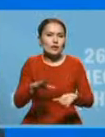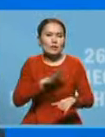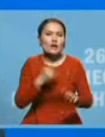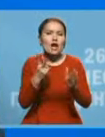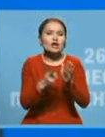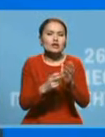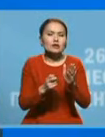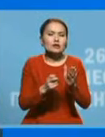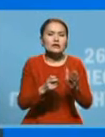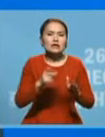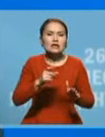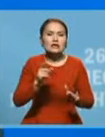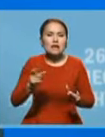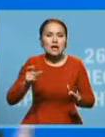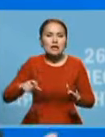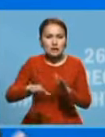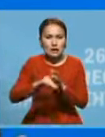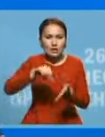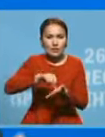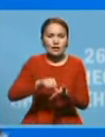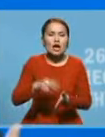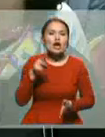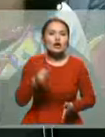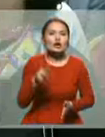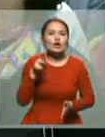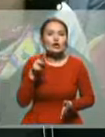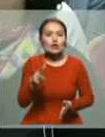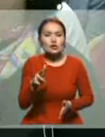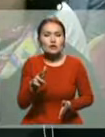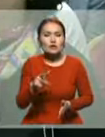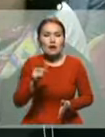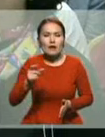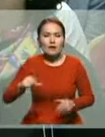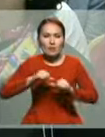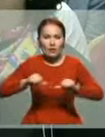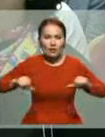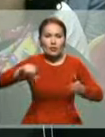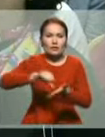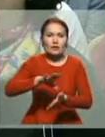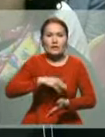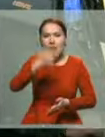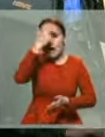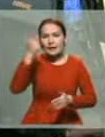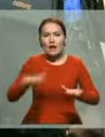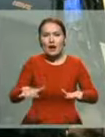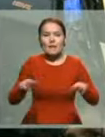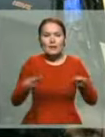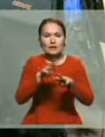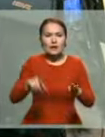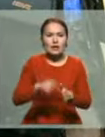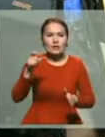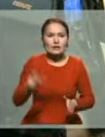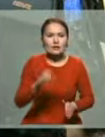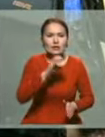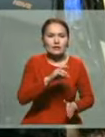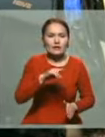600-700 сайлаушы болады, ал сіздерге олардың саны 2-3 мыңға жетеді екен. Бұл өте жақсы көрсеткіш, деді Италия парламенті сенатының депутаты Серджио